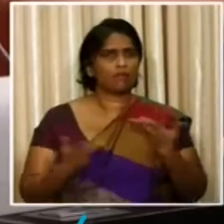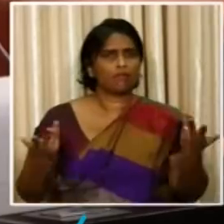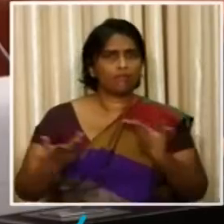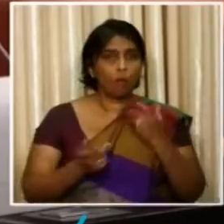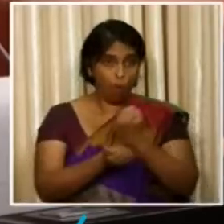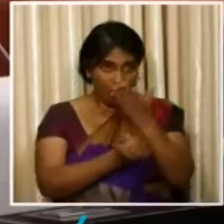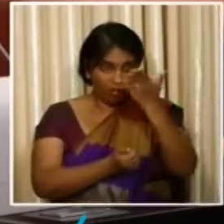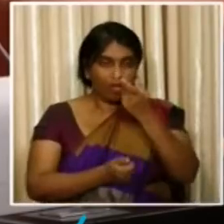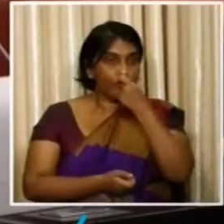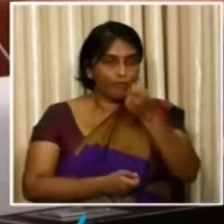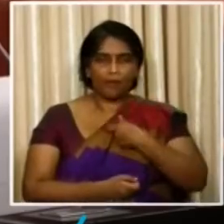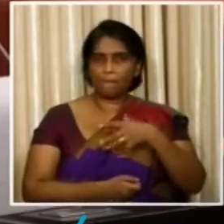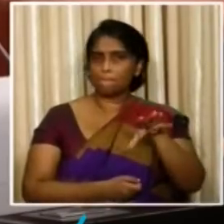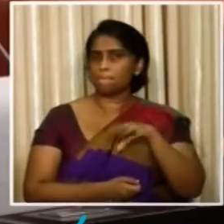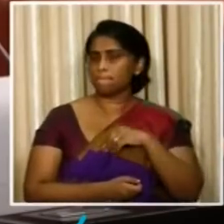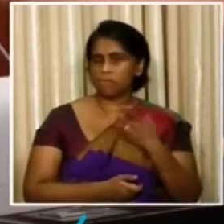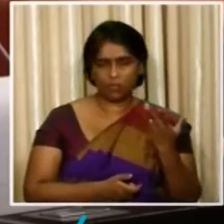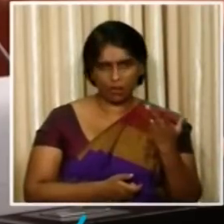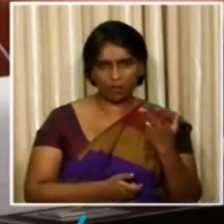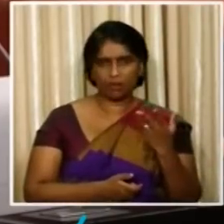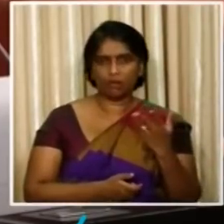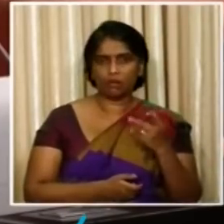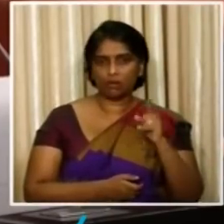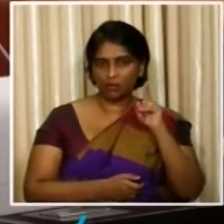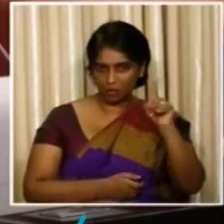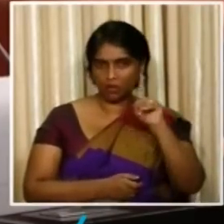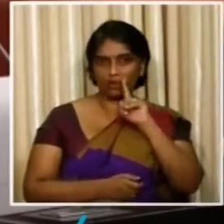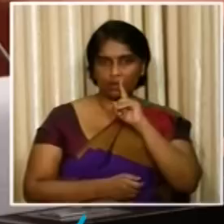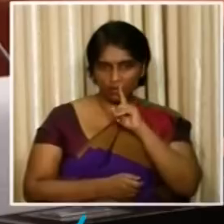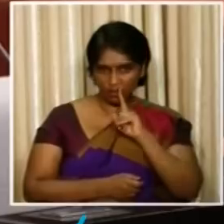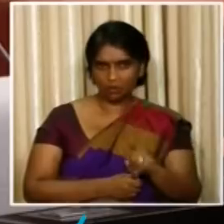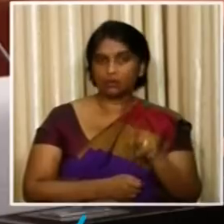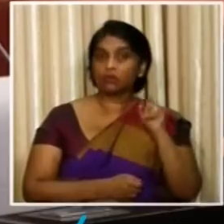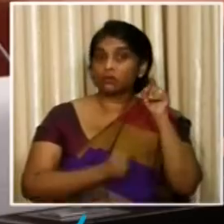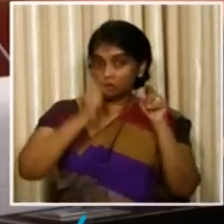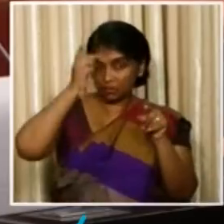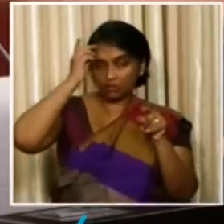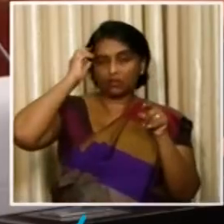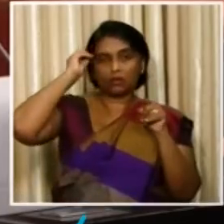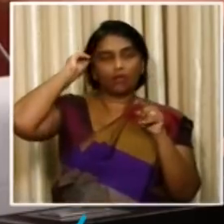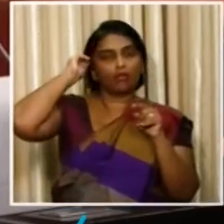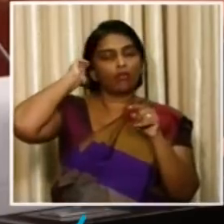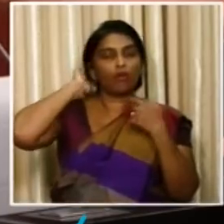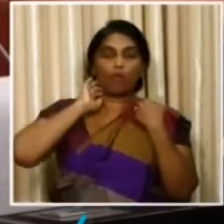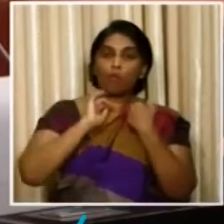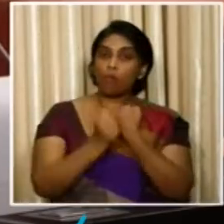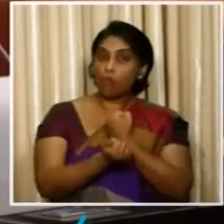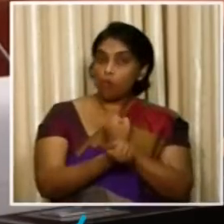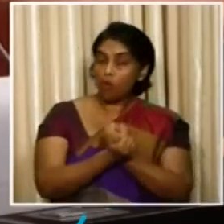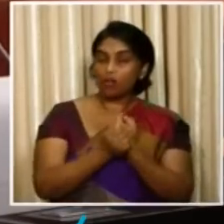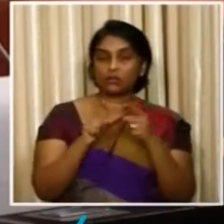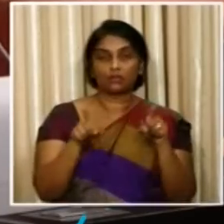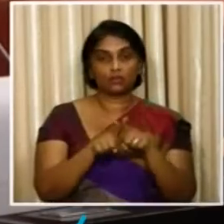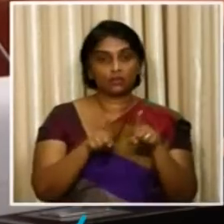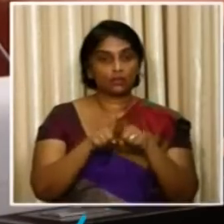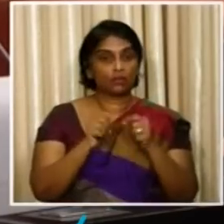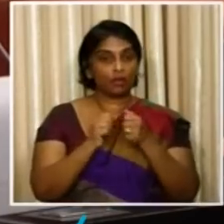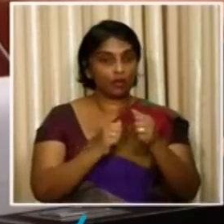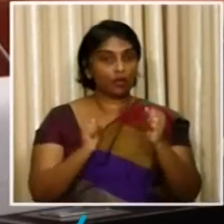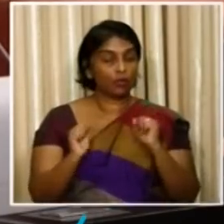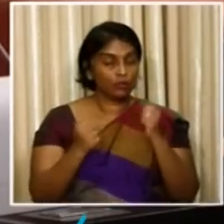அவர் விளக்கமளித்தார். அத்துடன் தாம் சபாநாயரை தொடர்பு கொண்ட போதும் அவரின் தொடர்பு கிடைக்காமையால் பிரதி சபாநாயருடன் தொடர்பு